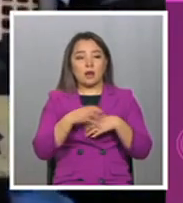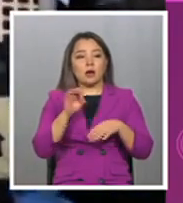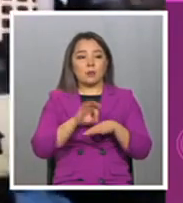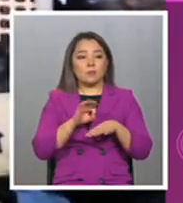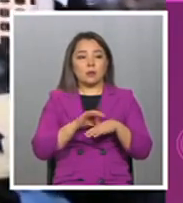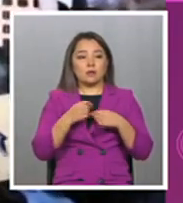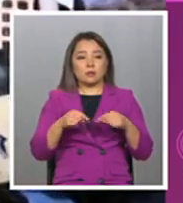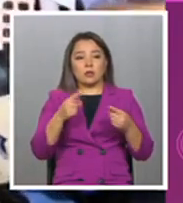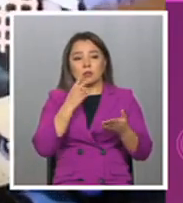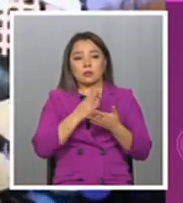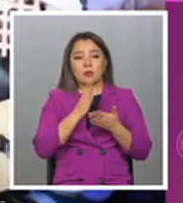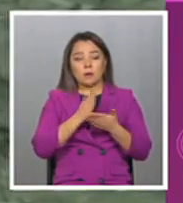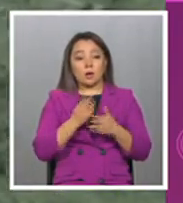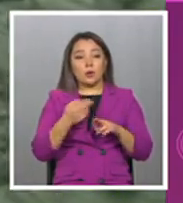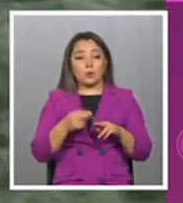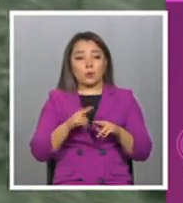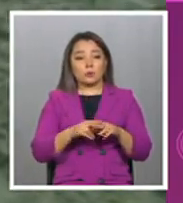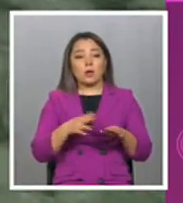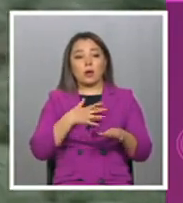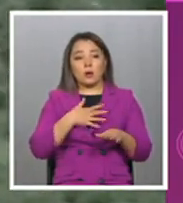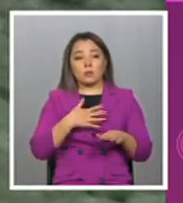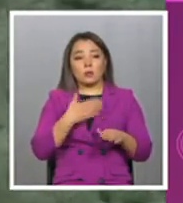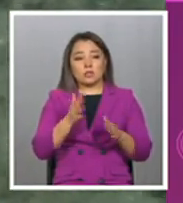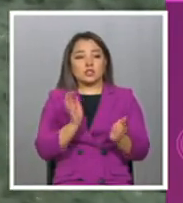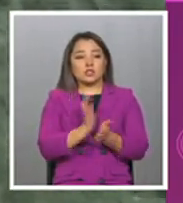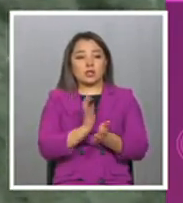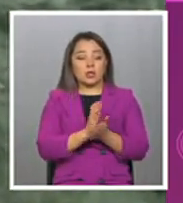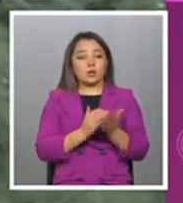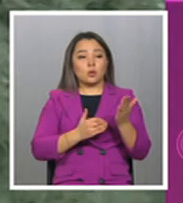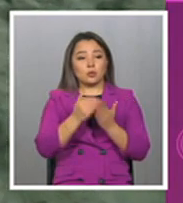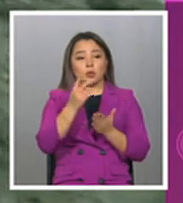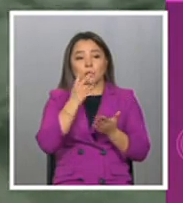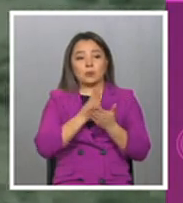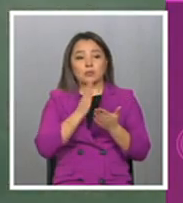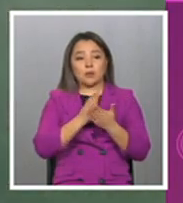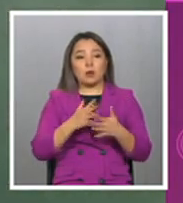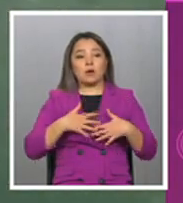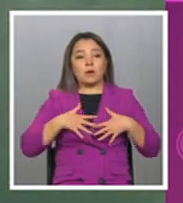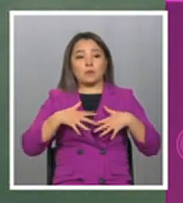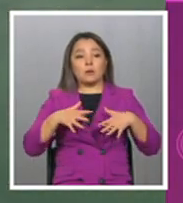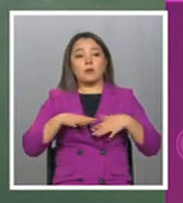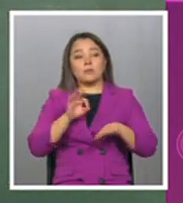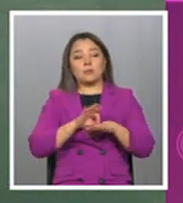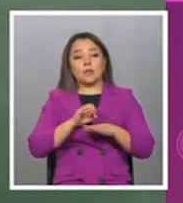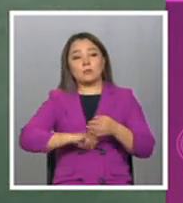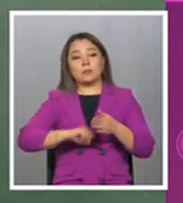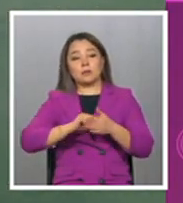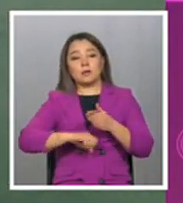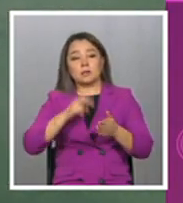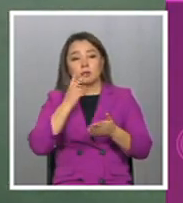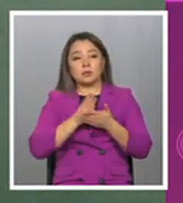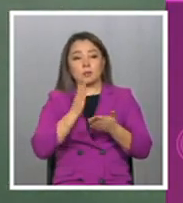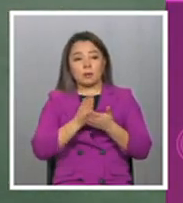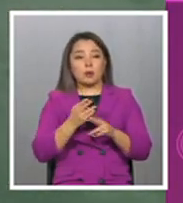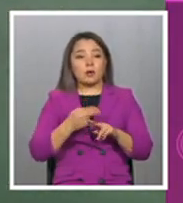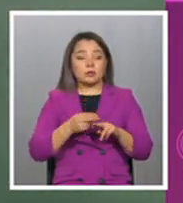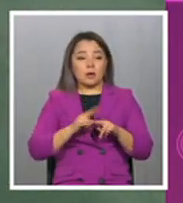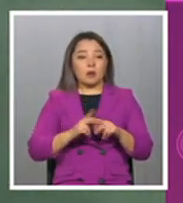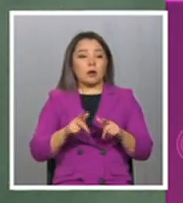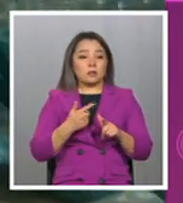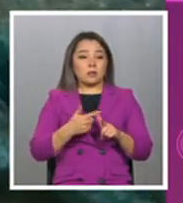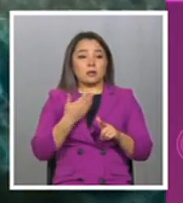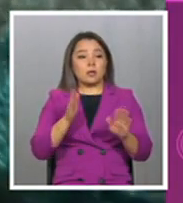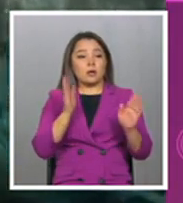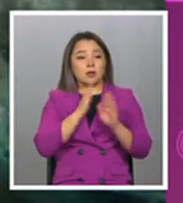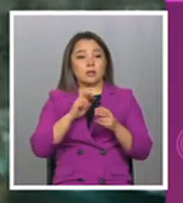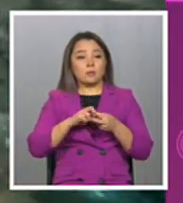ауырады екен. Ауадағы шаң концентрациясының жоғары болуы да өкпе ауруларына себеп болады. Ал аталған